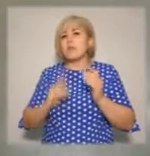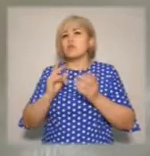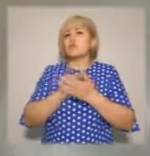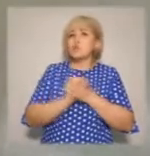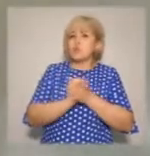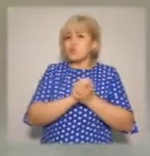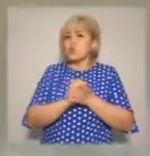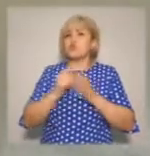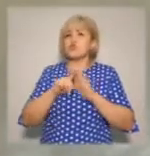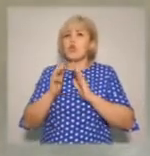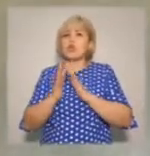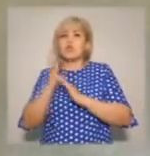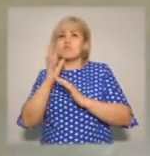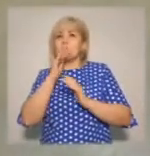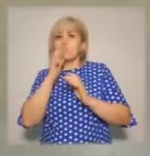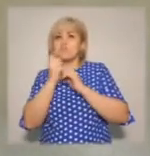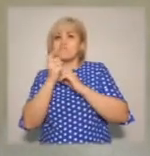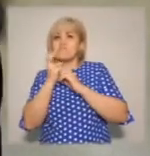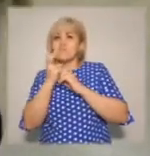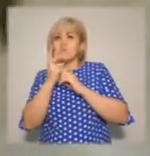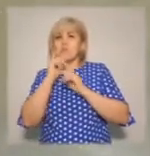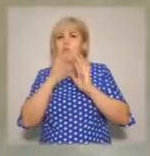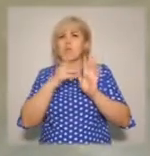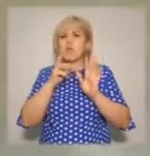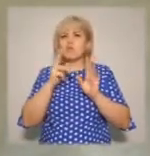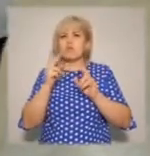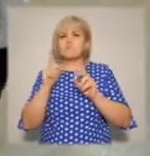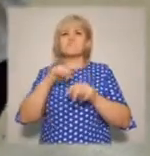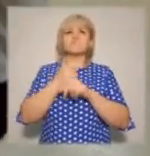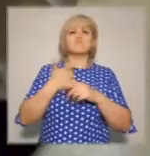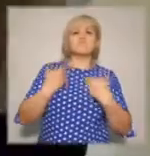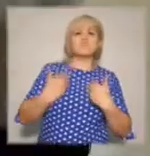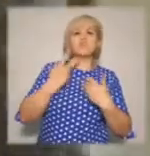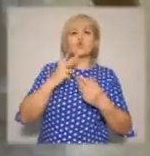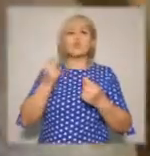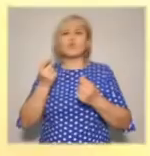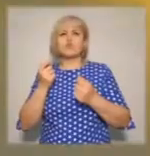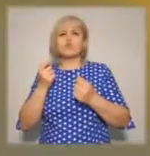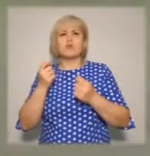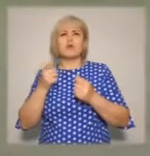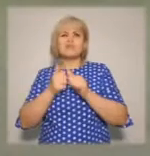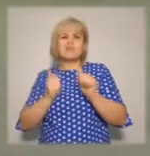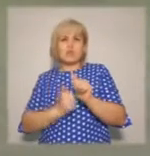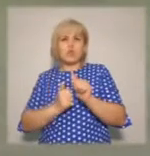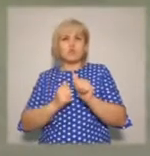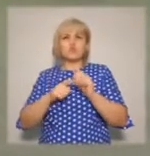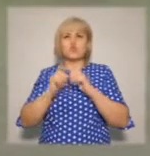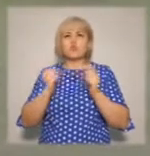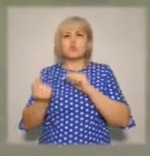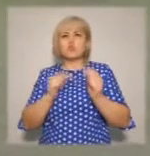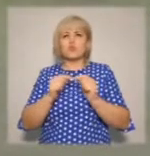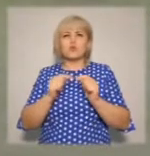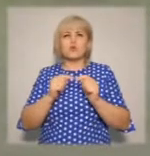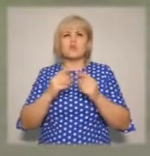решить не всегда просто. Бывает и такое, что мы пары меняем между собой, чтобы как-то этот конфликт немножечко утих. Ну, ребятишки растут,